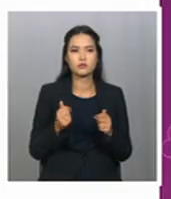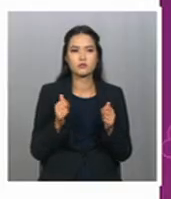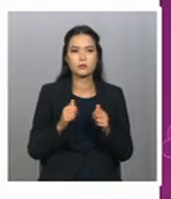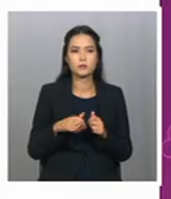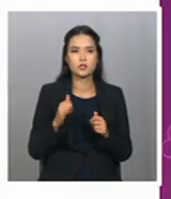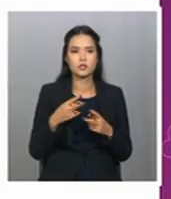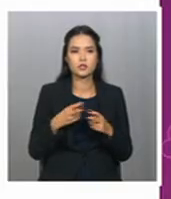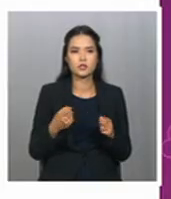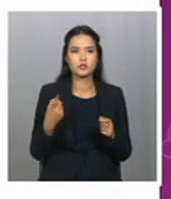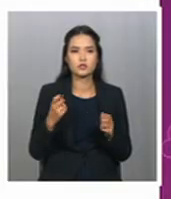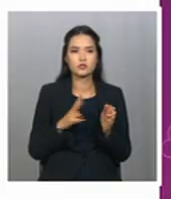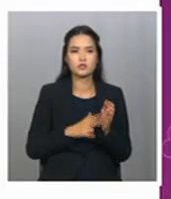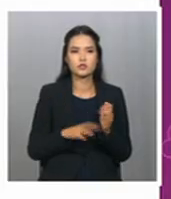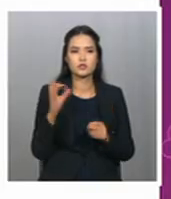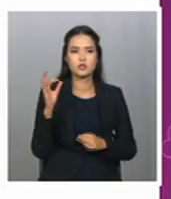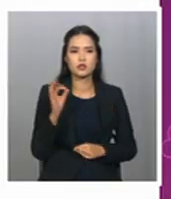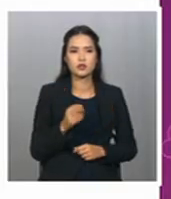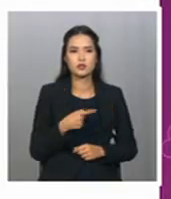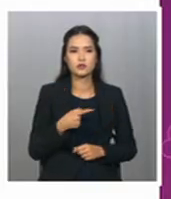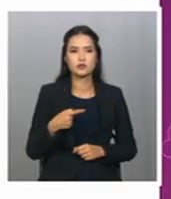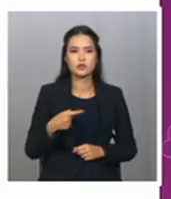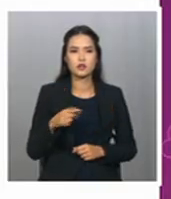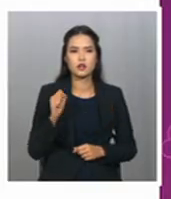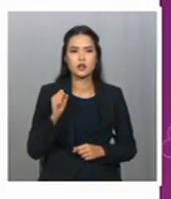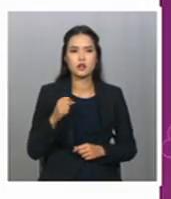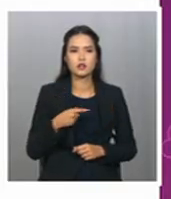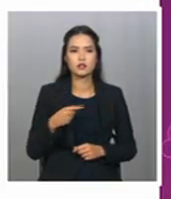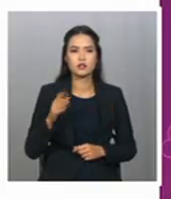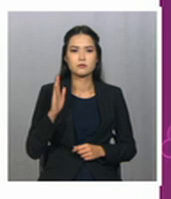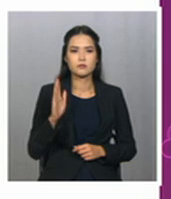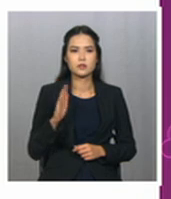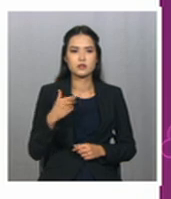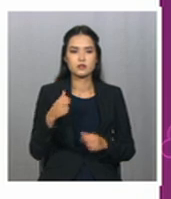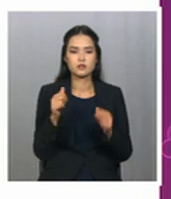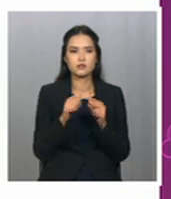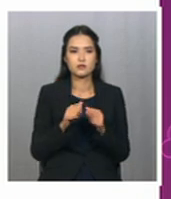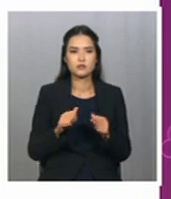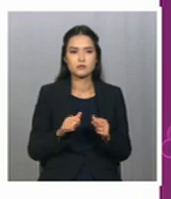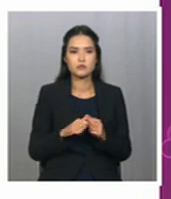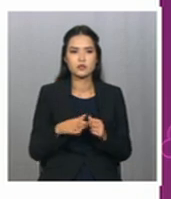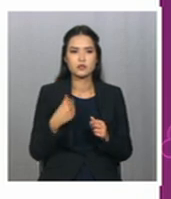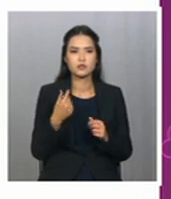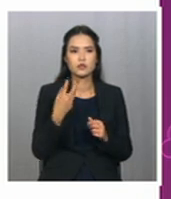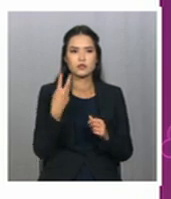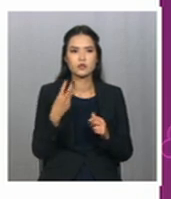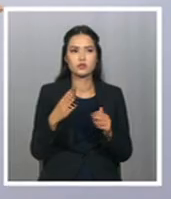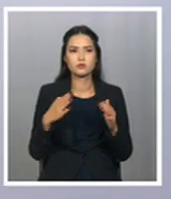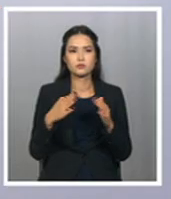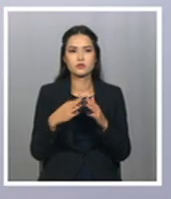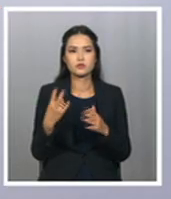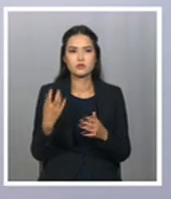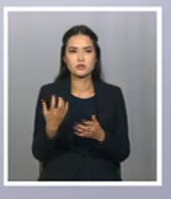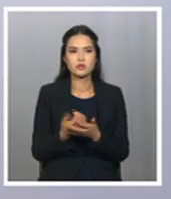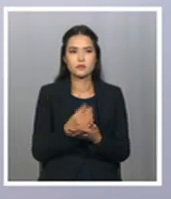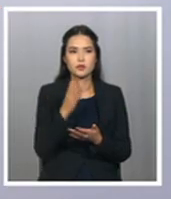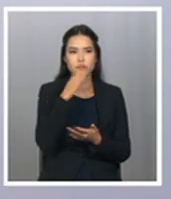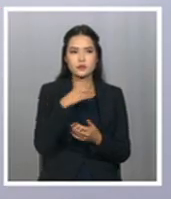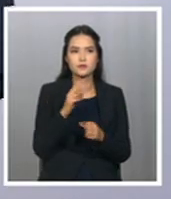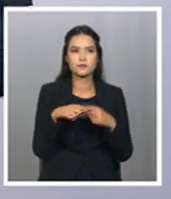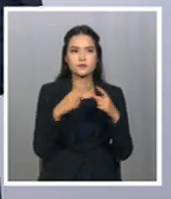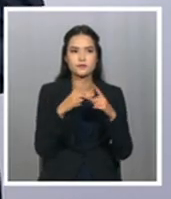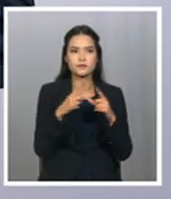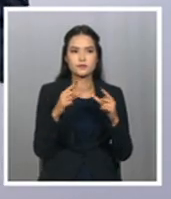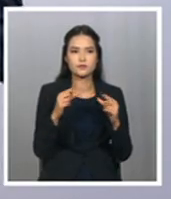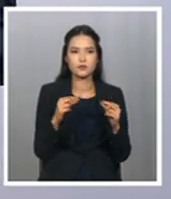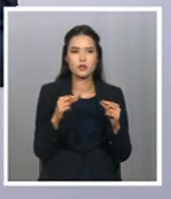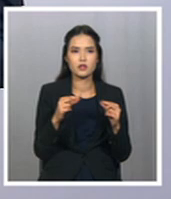Мінекей осы жолмен үш бұрыштың үш қабырғасы бойынша үш бұрышын таба аламыз. ABC үш бұрышында AB